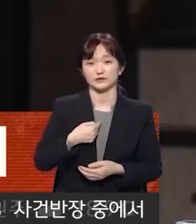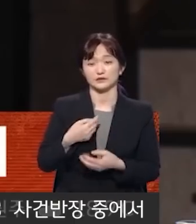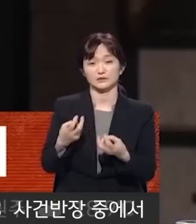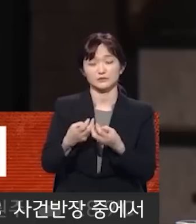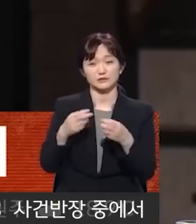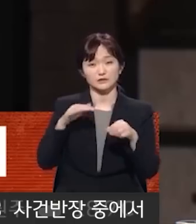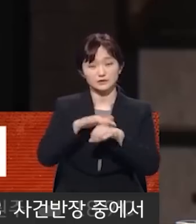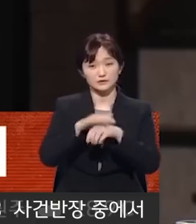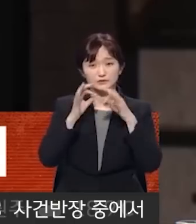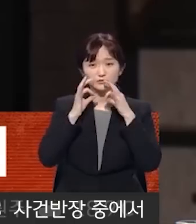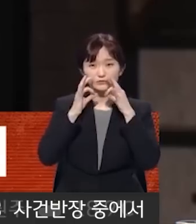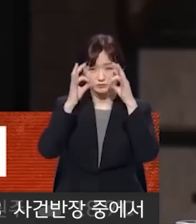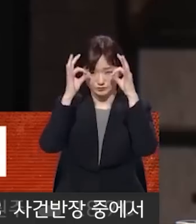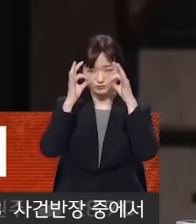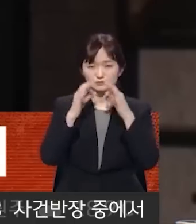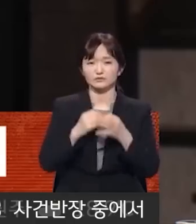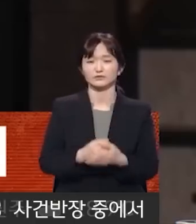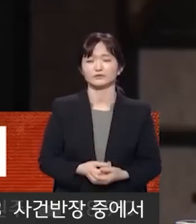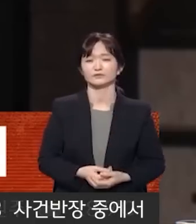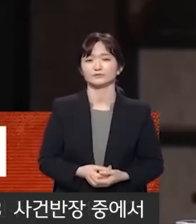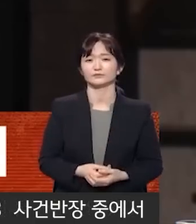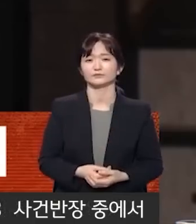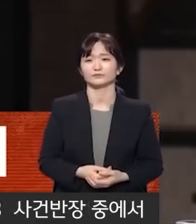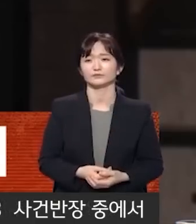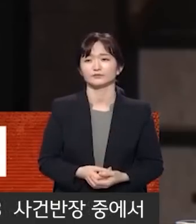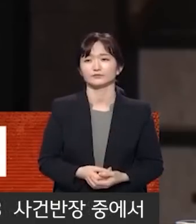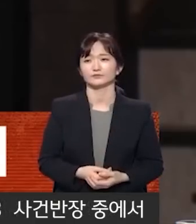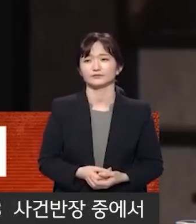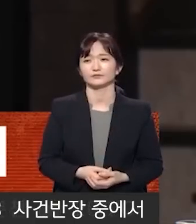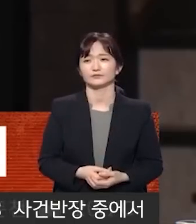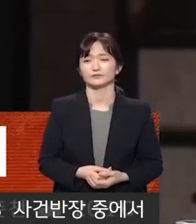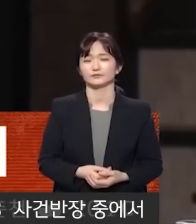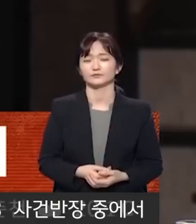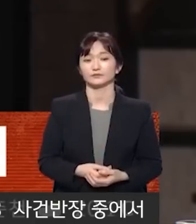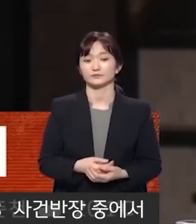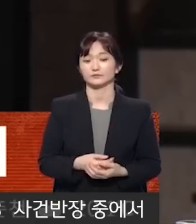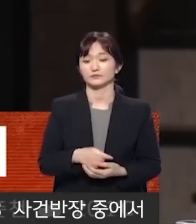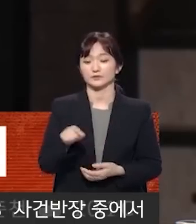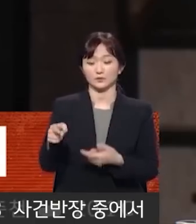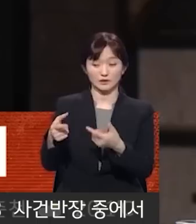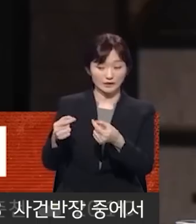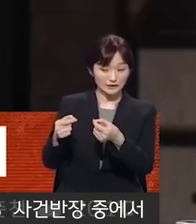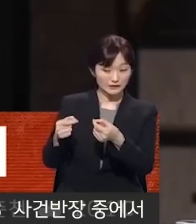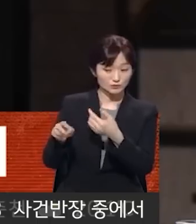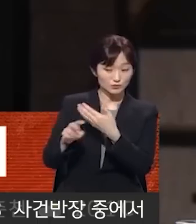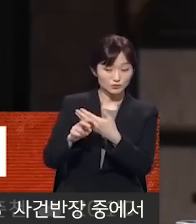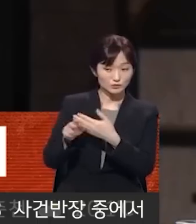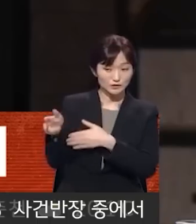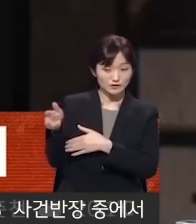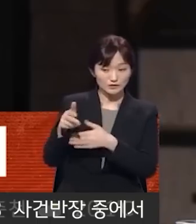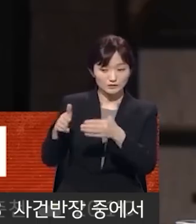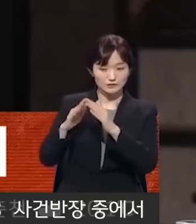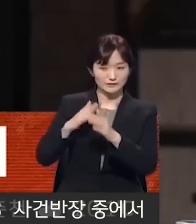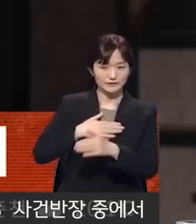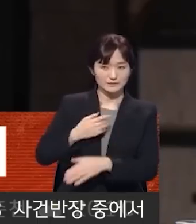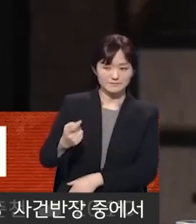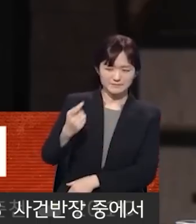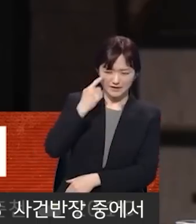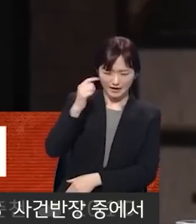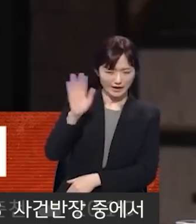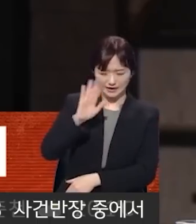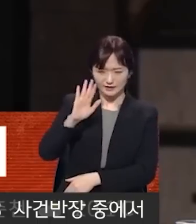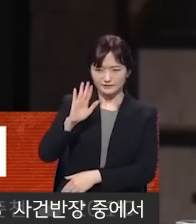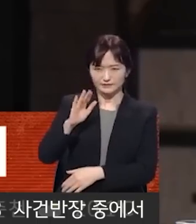상당한 노력을 한 거 아니겠습니까 그런데 이렇게 하게 되면 나는 적발되지 않을 것이다라고 하는 그런 확신 만약 이것이